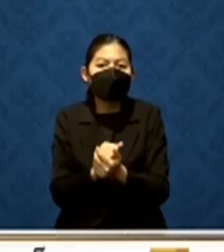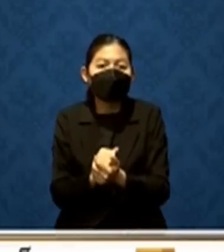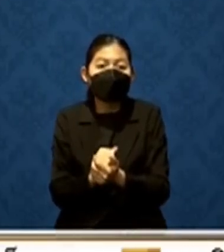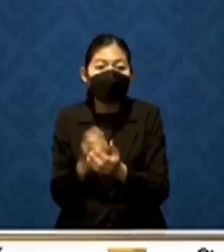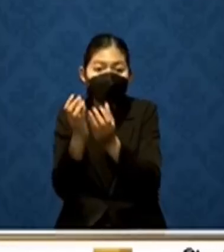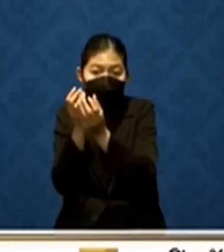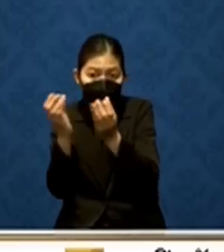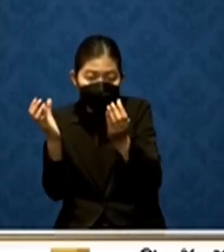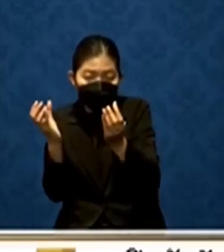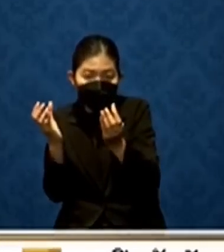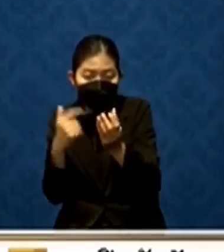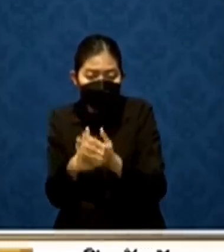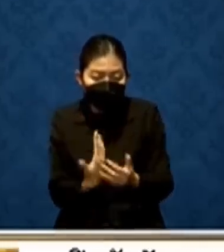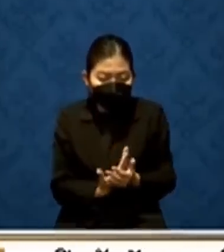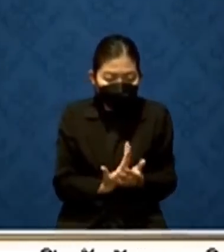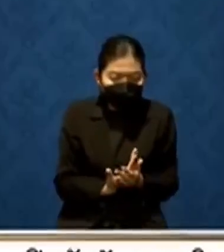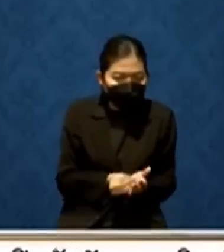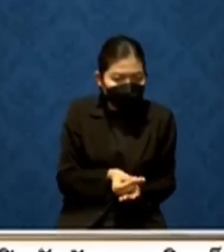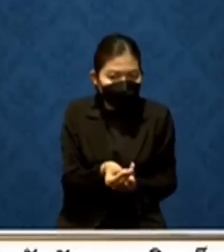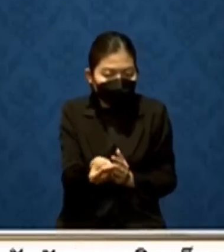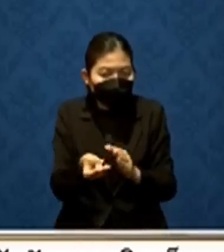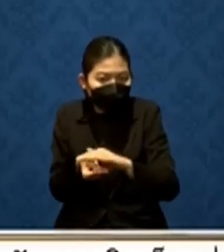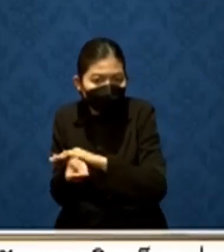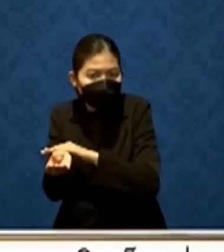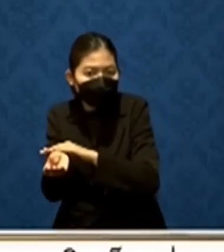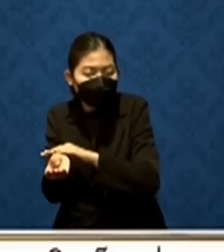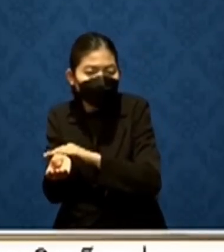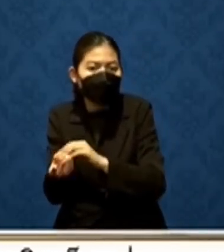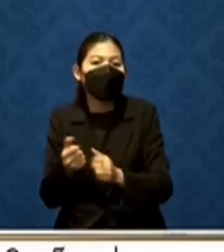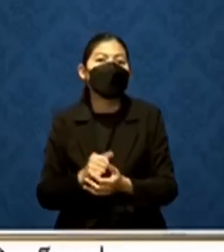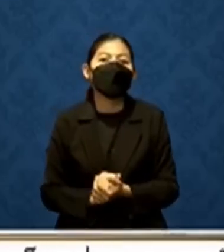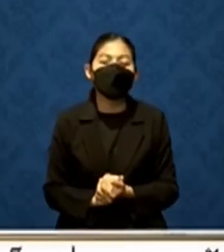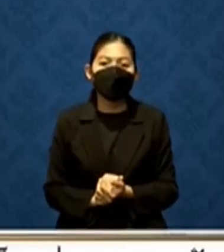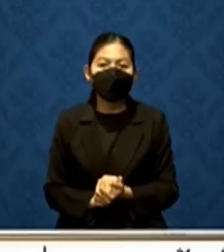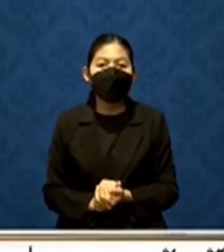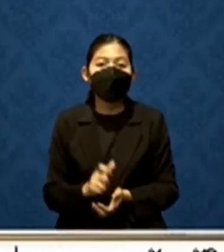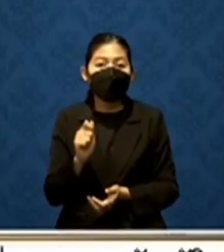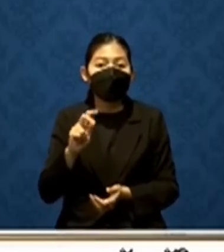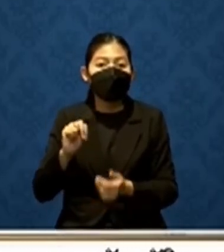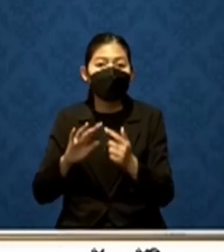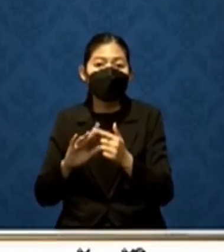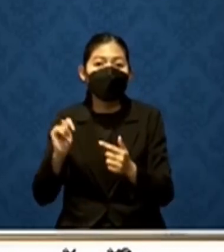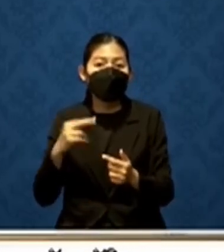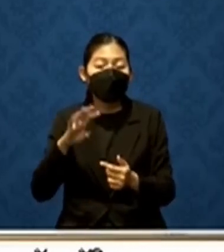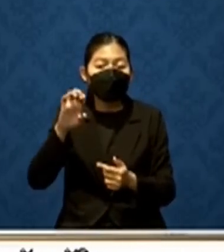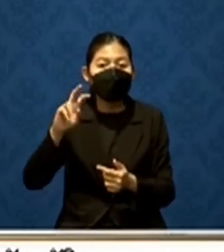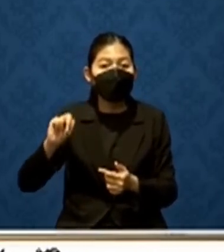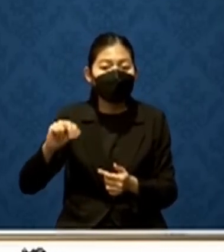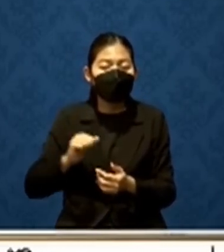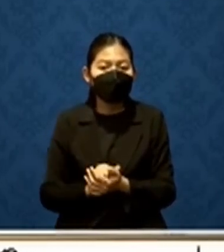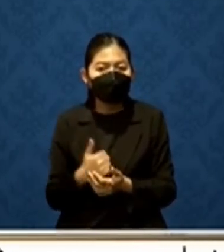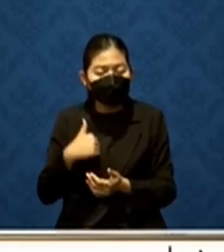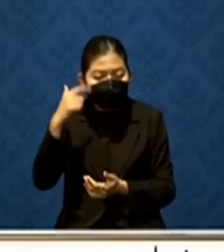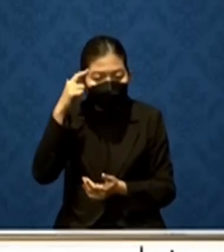การเมืองเป็นการใช้เงินและผลประโยชน์นำการเมืองนายอนุทินชาญวีรกูลยัง